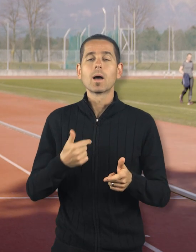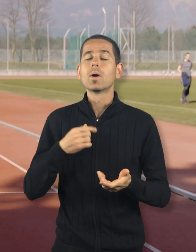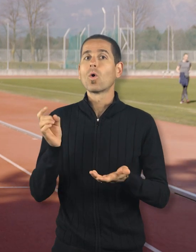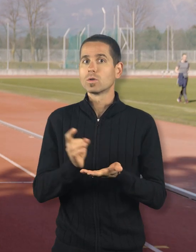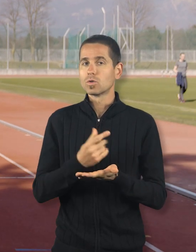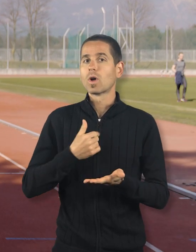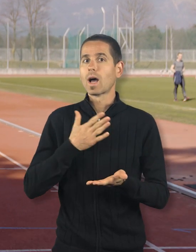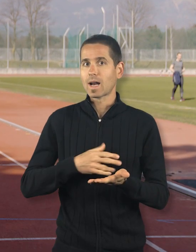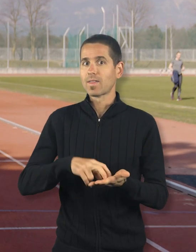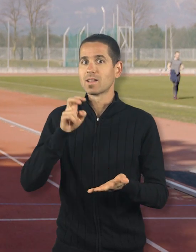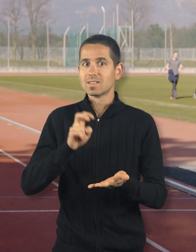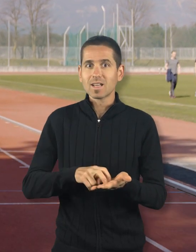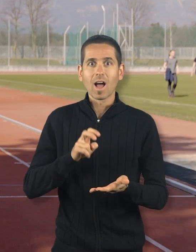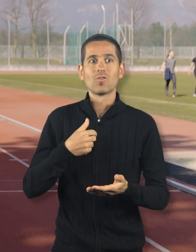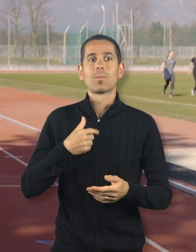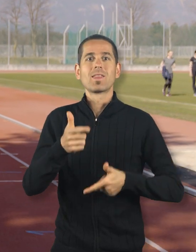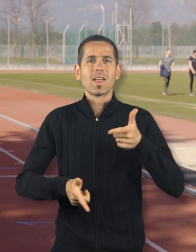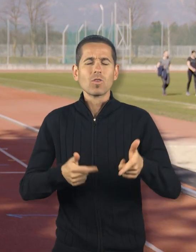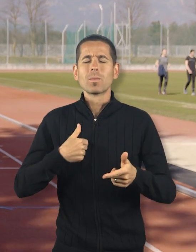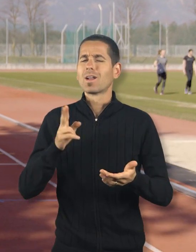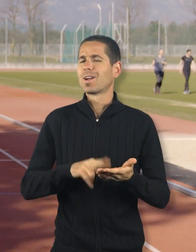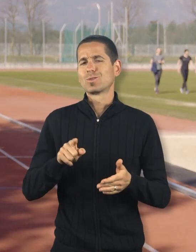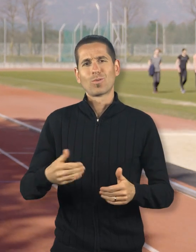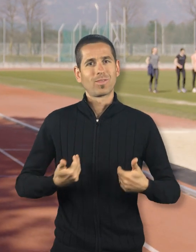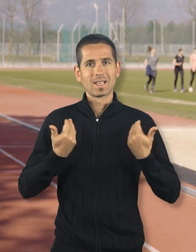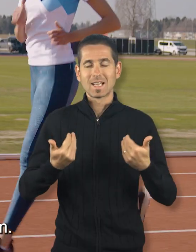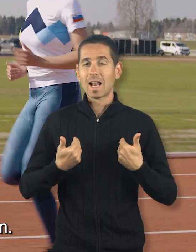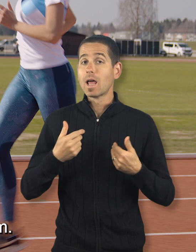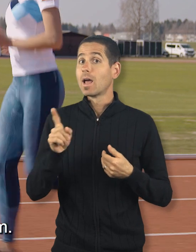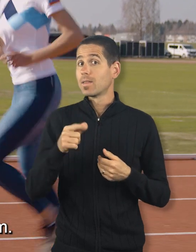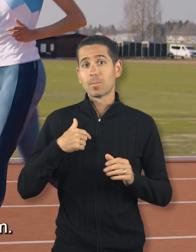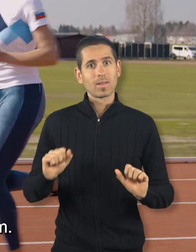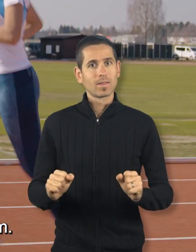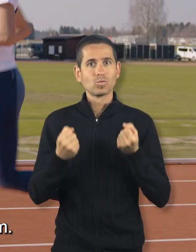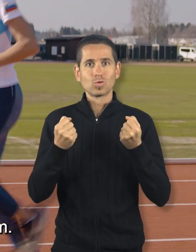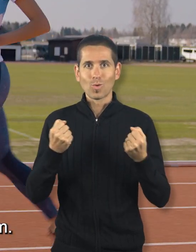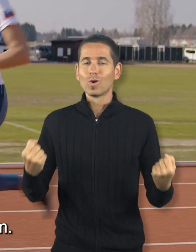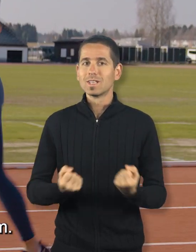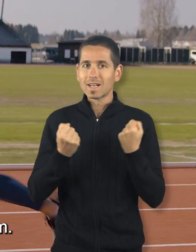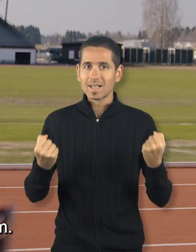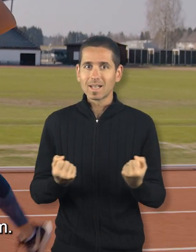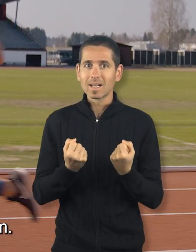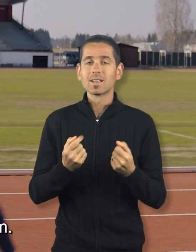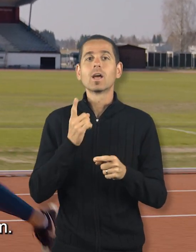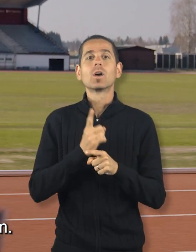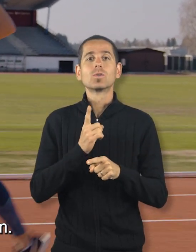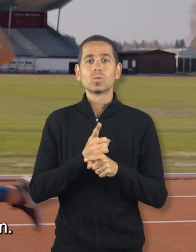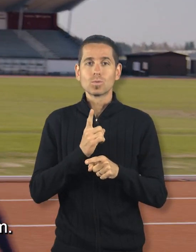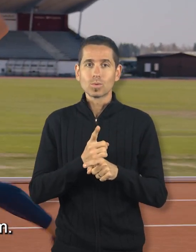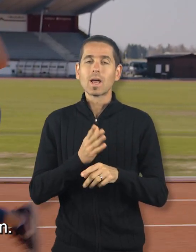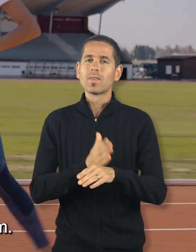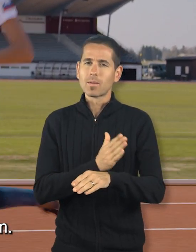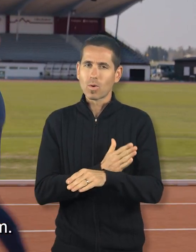Atletika me srečuje, rada skačem, tečem, to me res veseli, ni mi težko